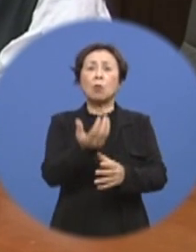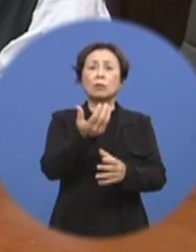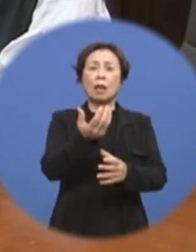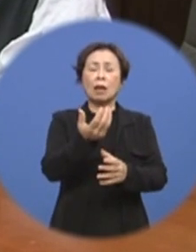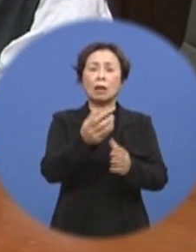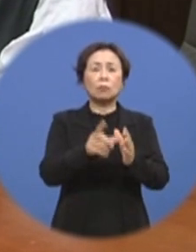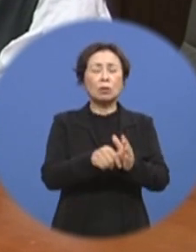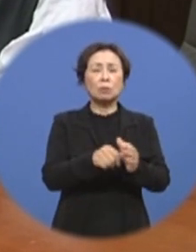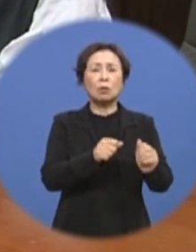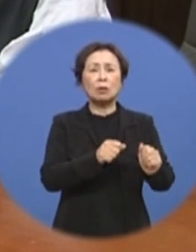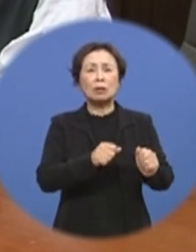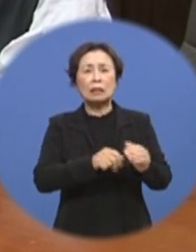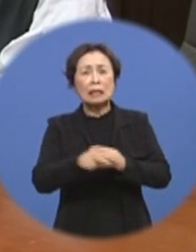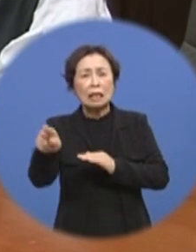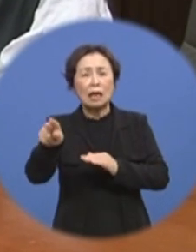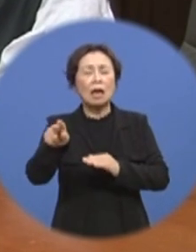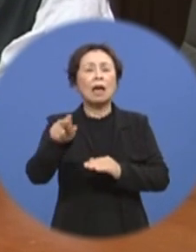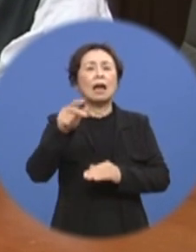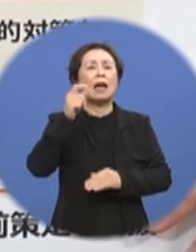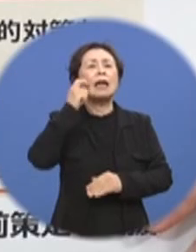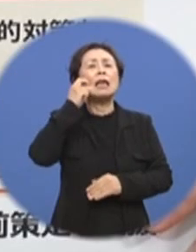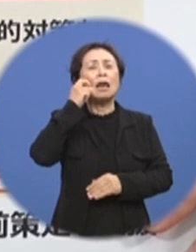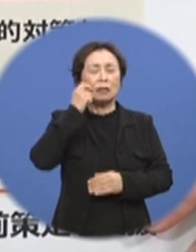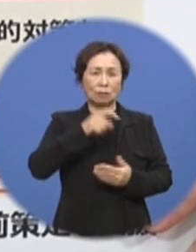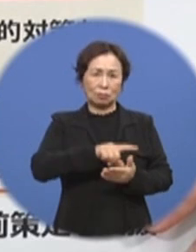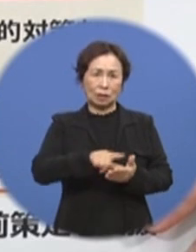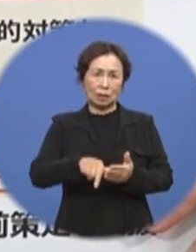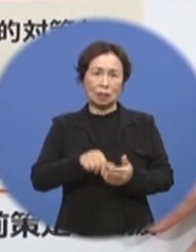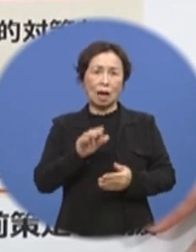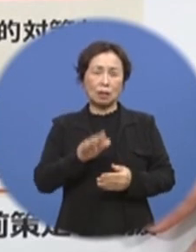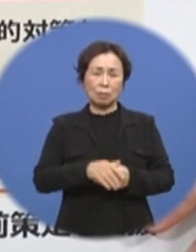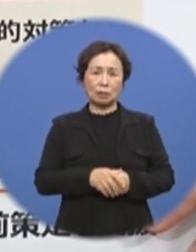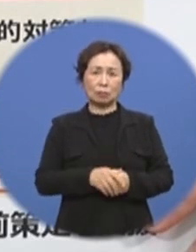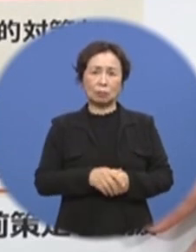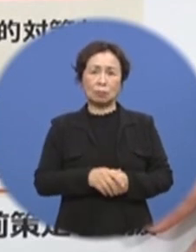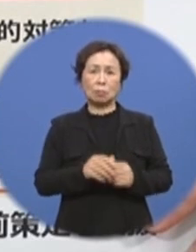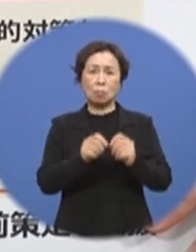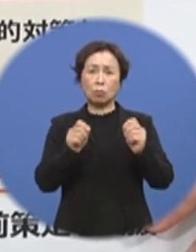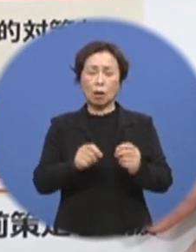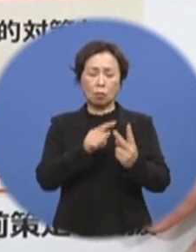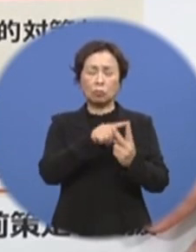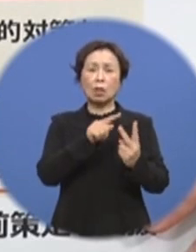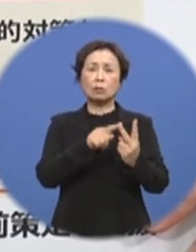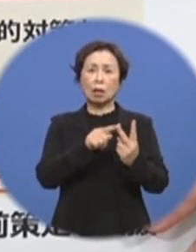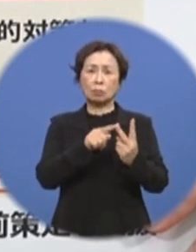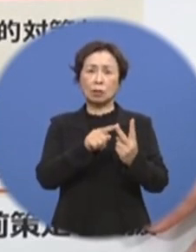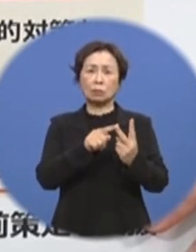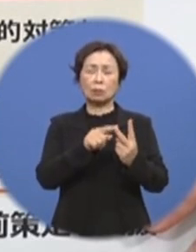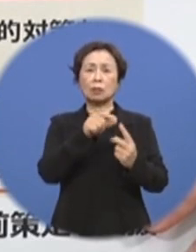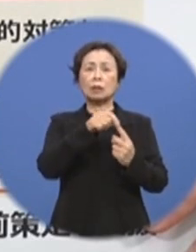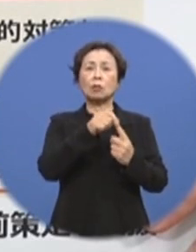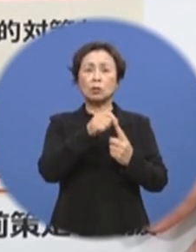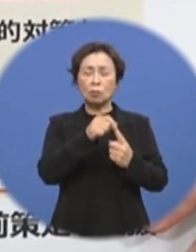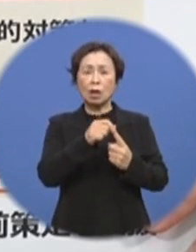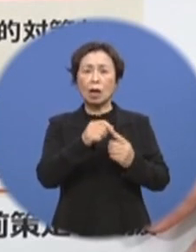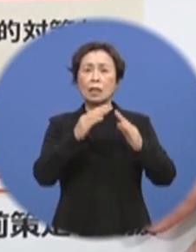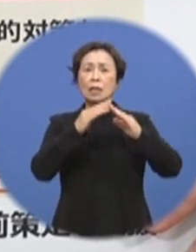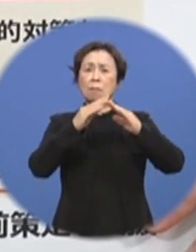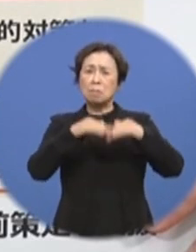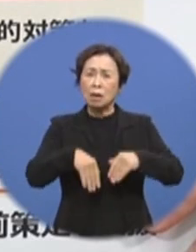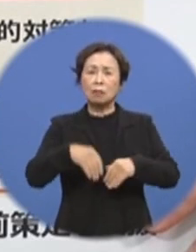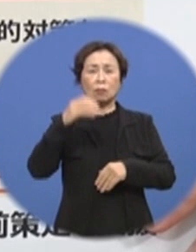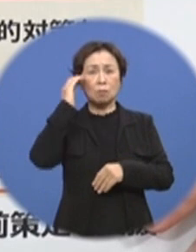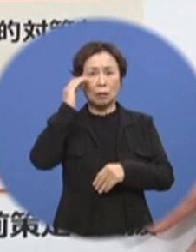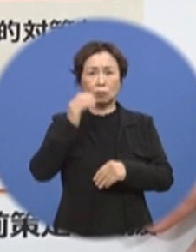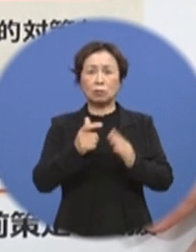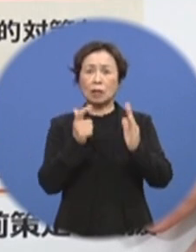逃げられないいうことがあるんですよね2つ問題があってひとつは家が潰れるところあるというで耐震